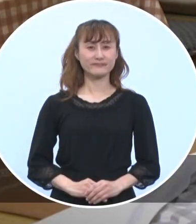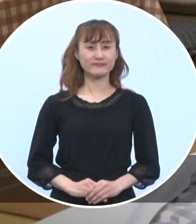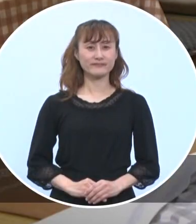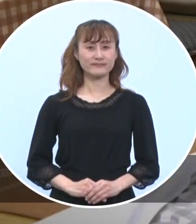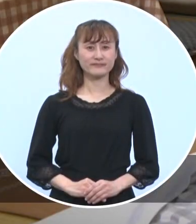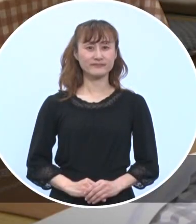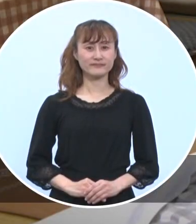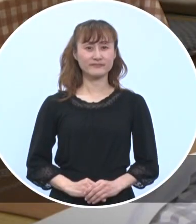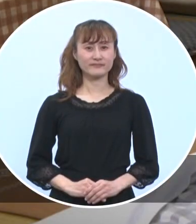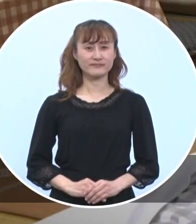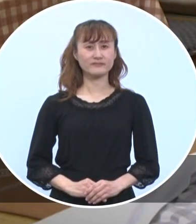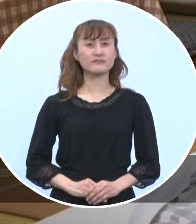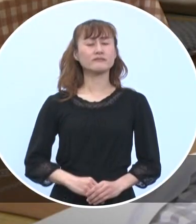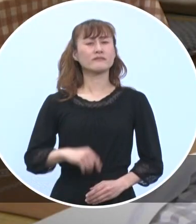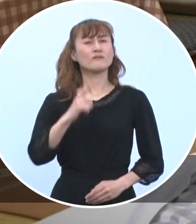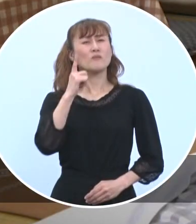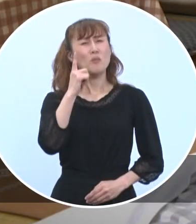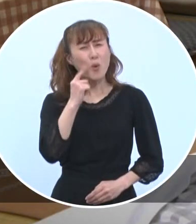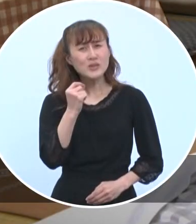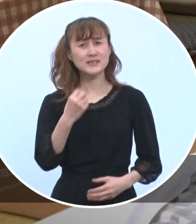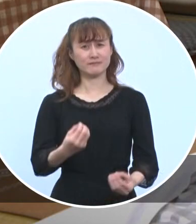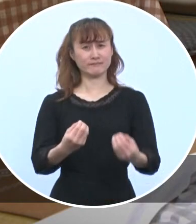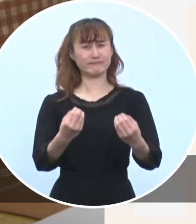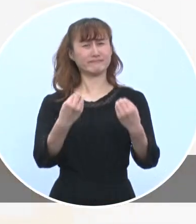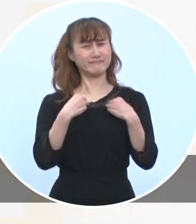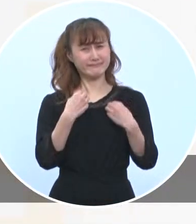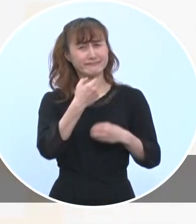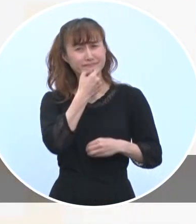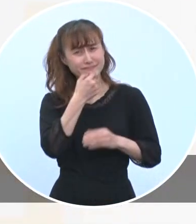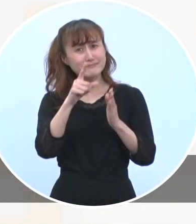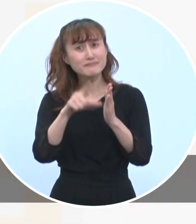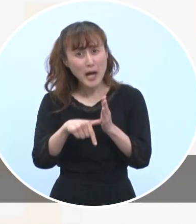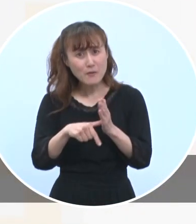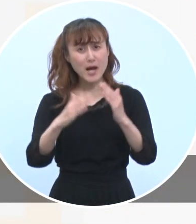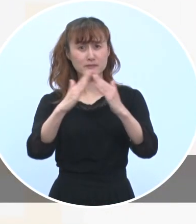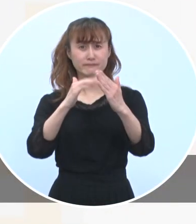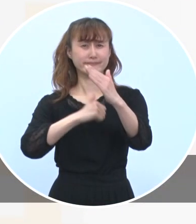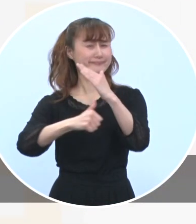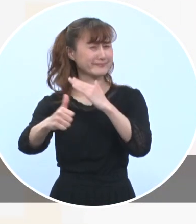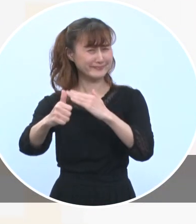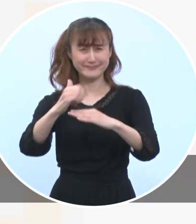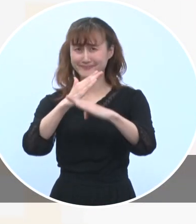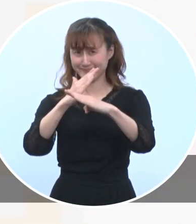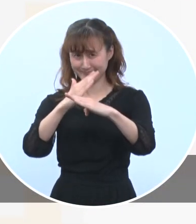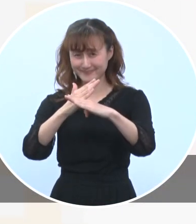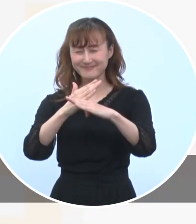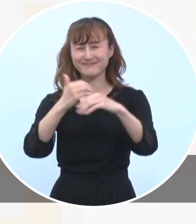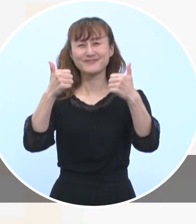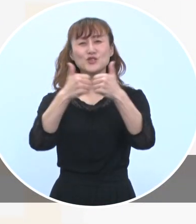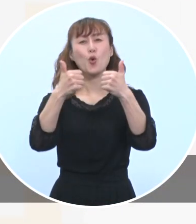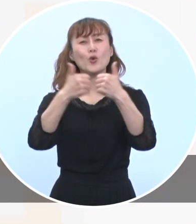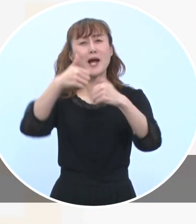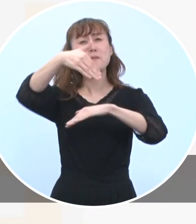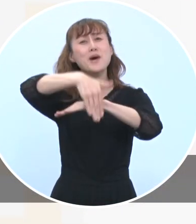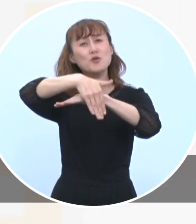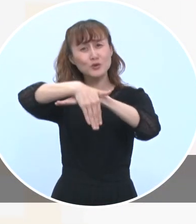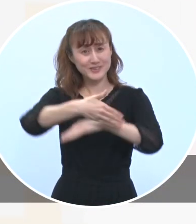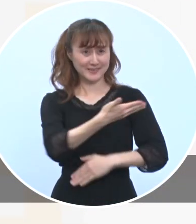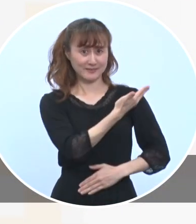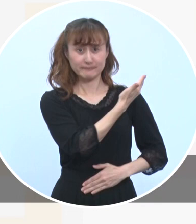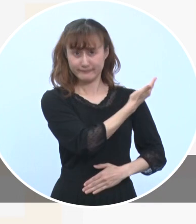もし感染を疑う症状がある場合は外出を控え、ご覧の相談窓口にお問い合わせください